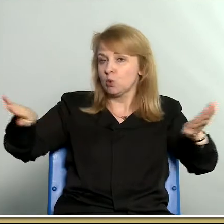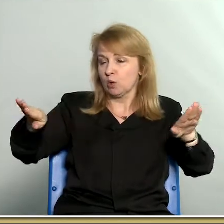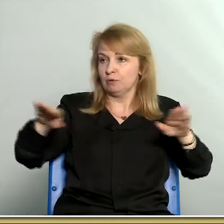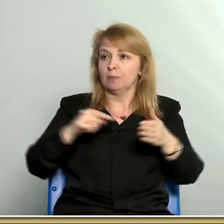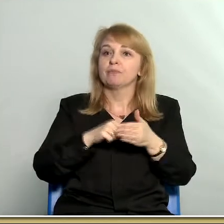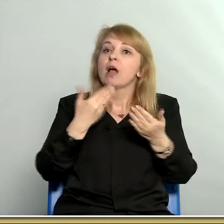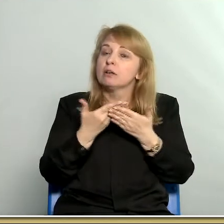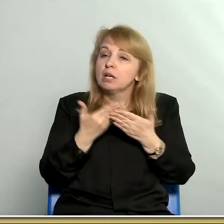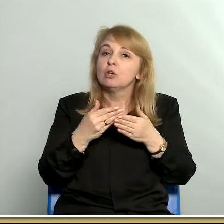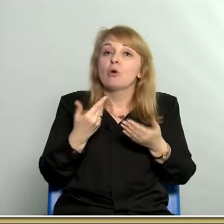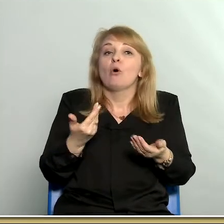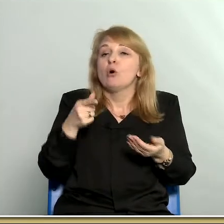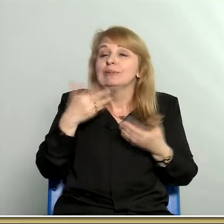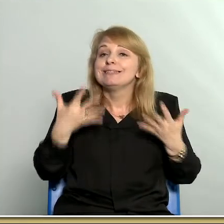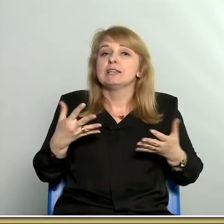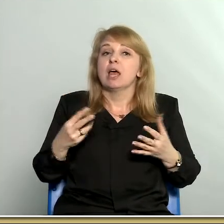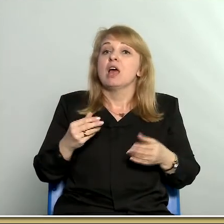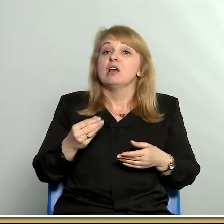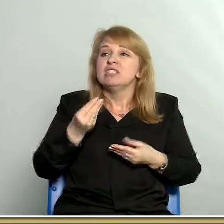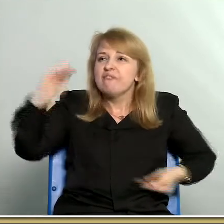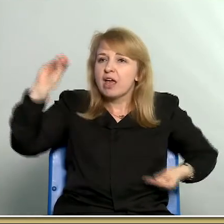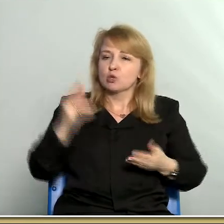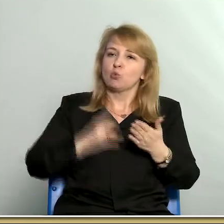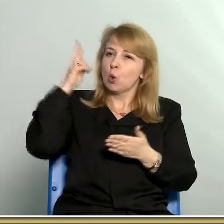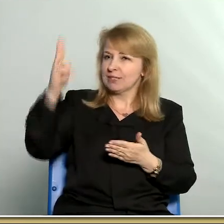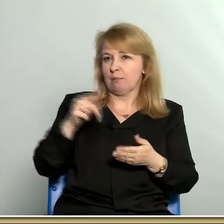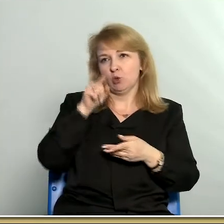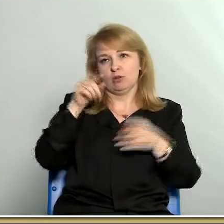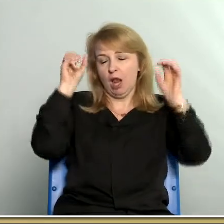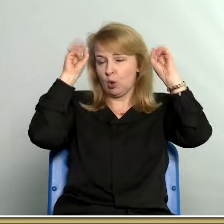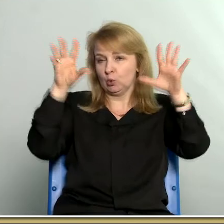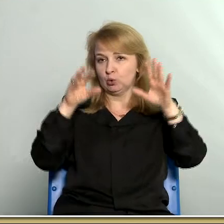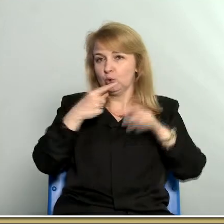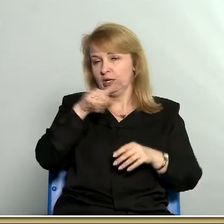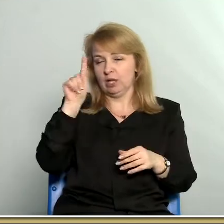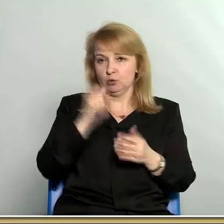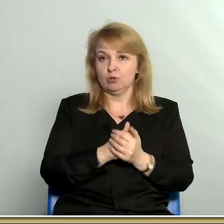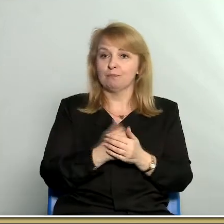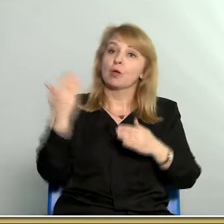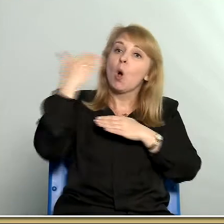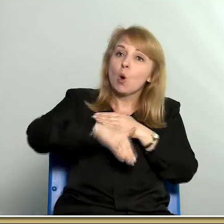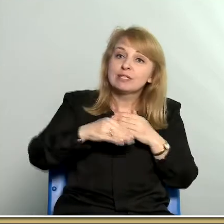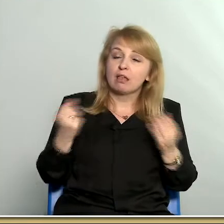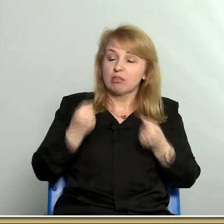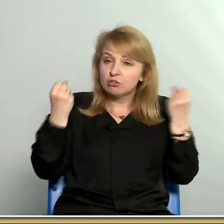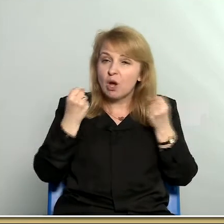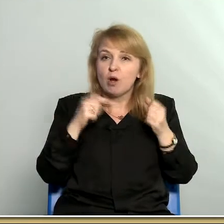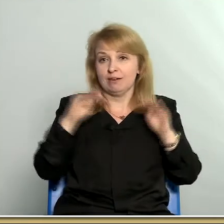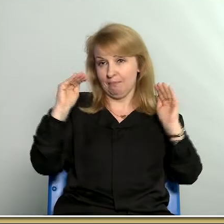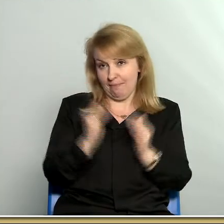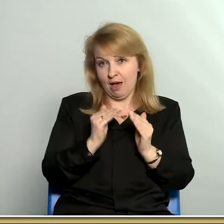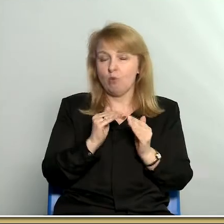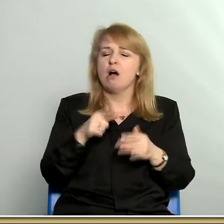aby wszystko po to, aby zwiększyć dostępność do tych zasobów. I ostatnie działanie, małe alokacyjnie, na którym